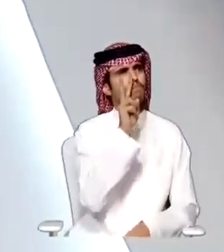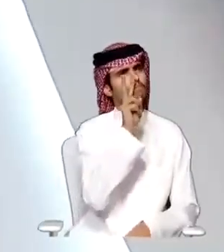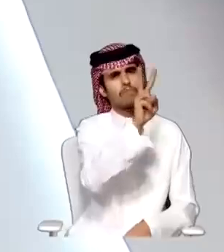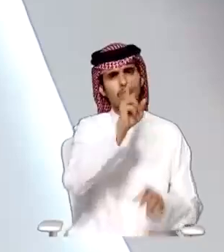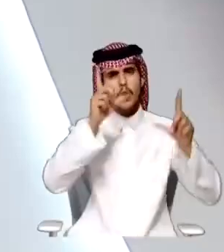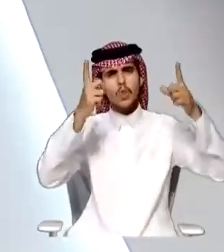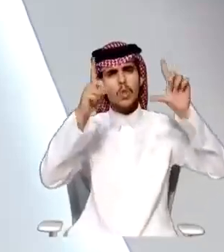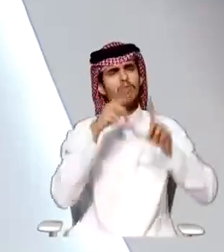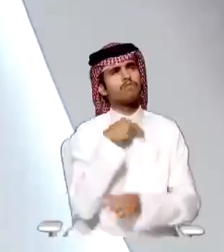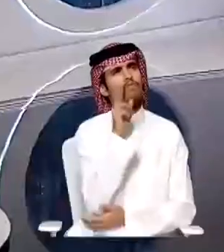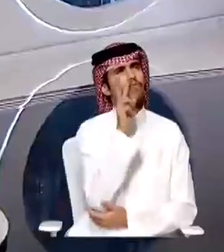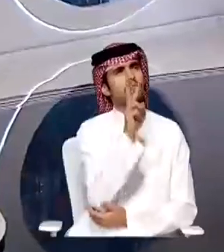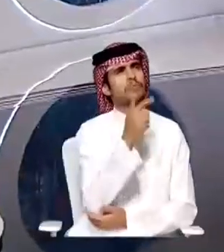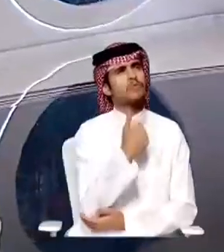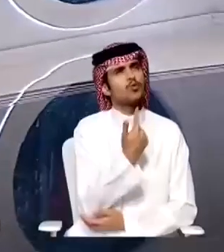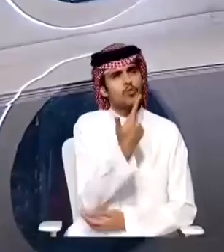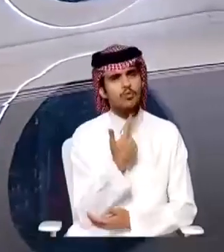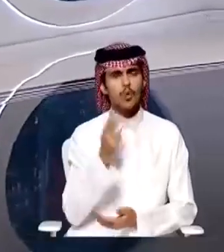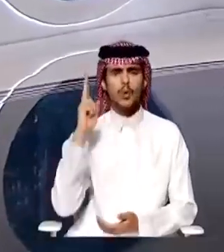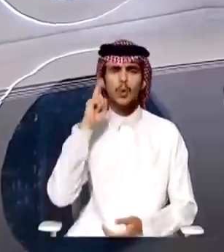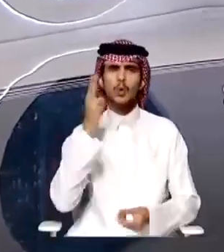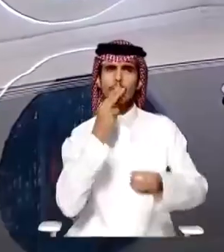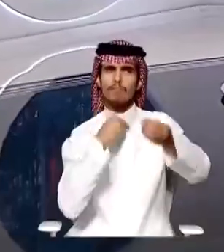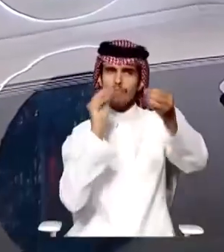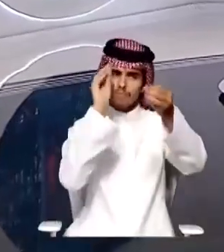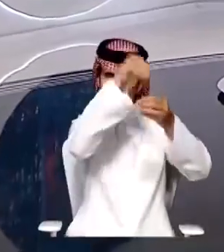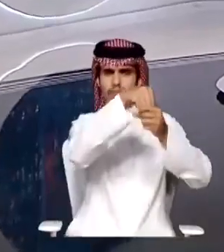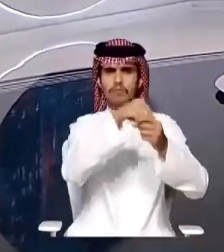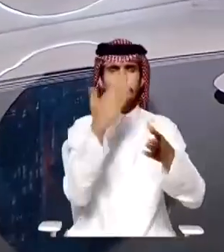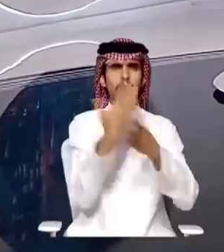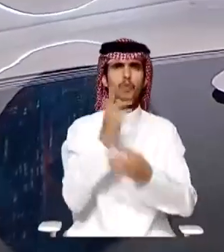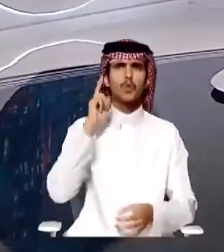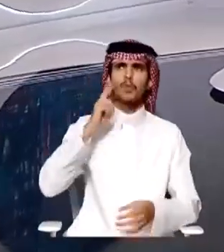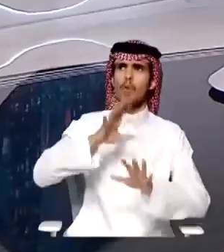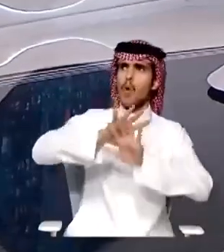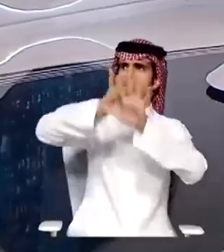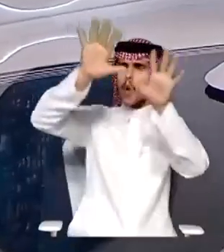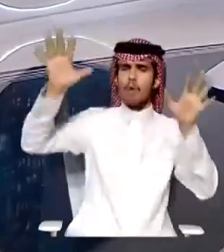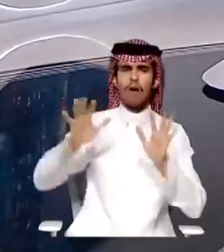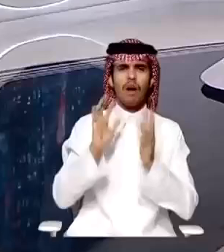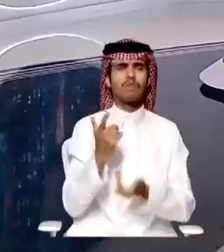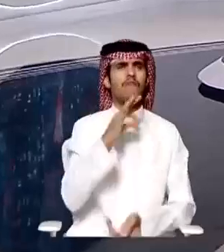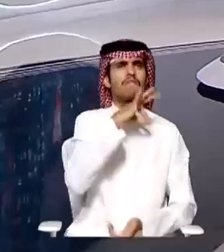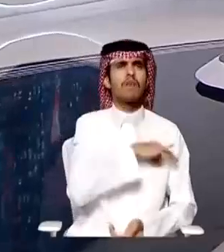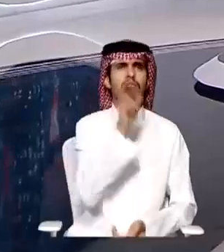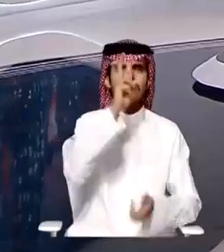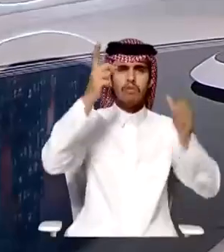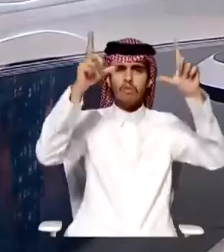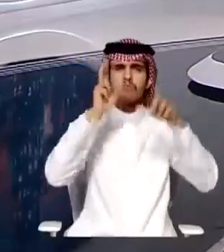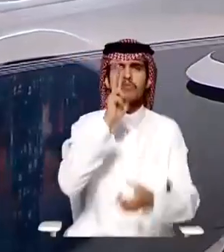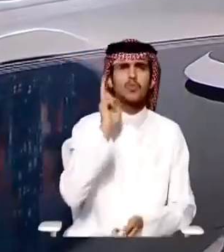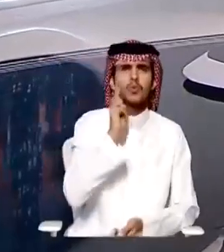وجود برامج خاصه بالصم ف وجدت انه هذا فجوه كبيره جدا للصم لا يستطيع الاستفاده من البرامج التلفزيونيه